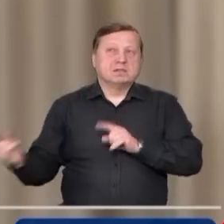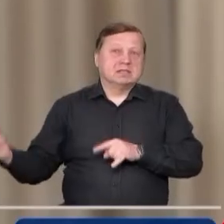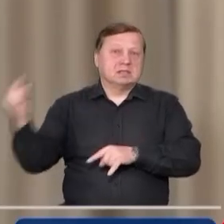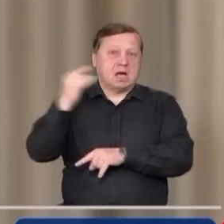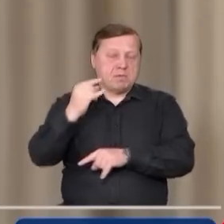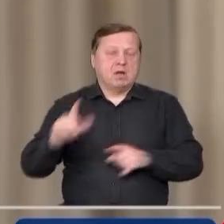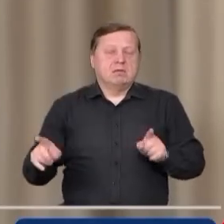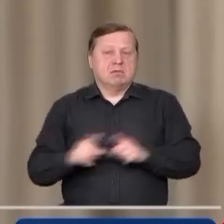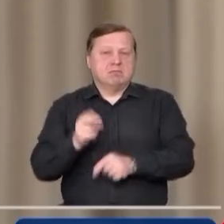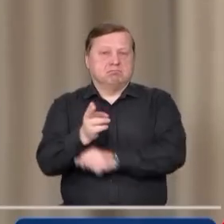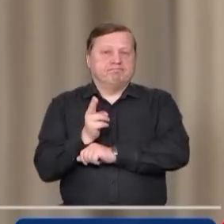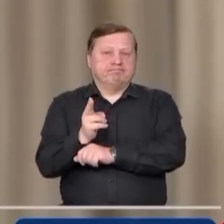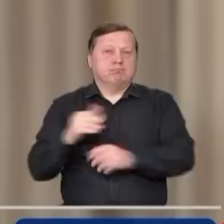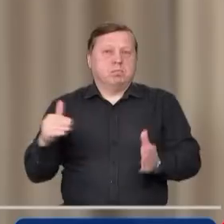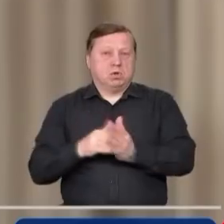siły pancerne.